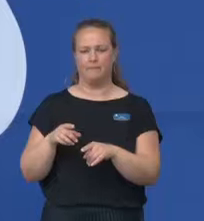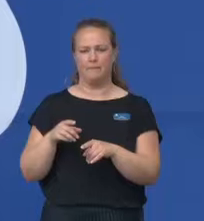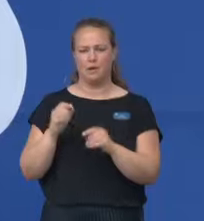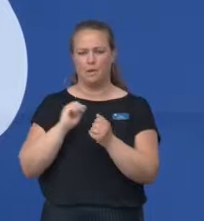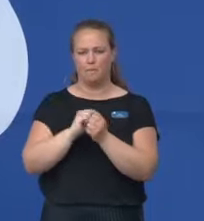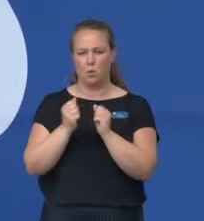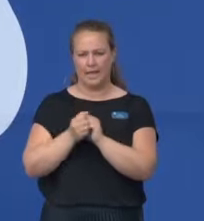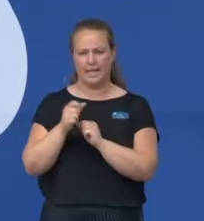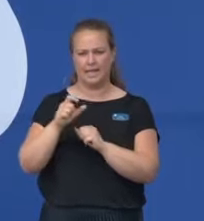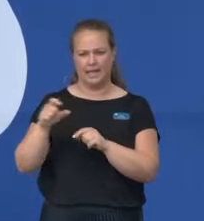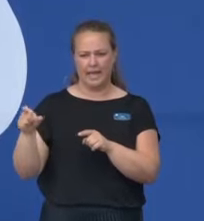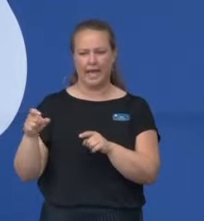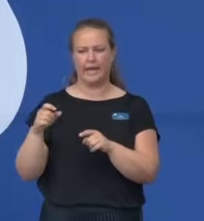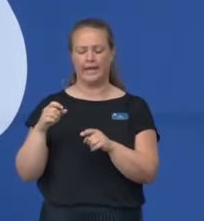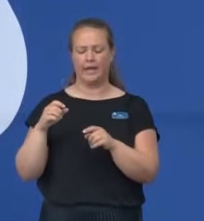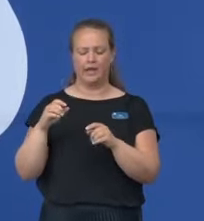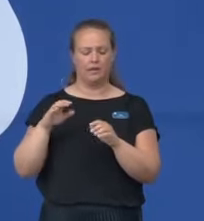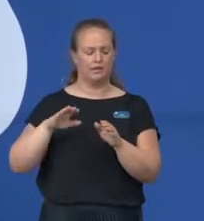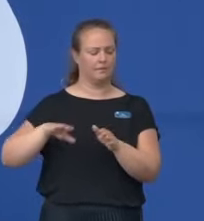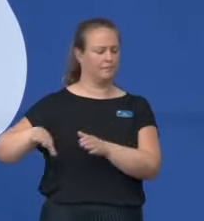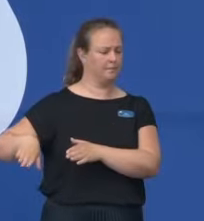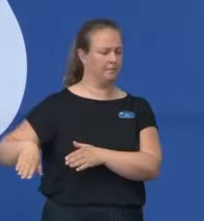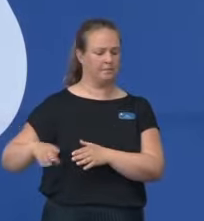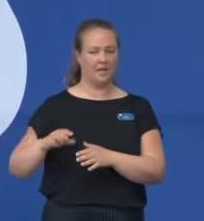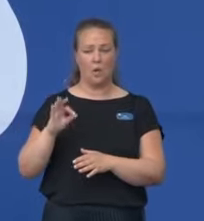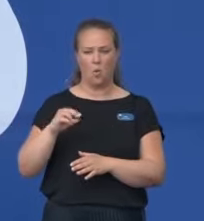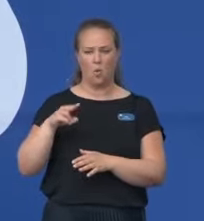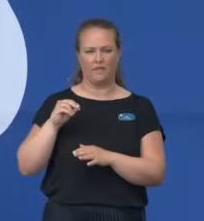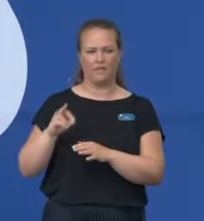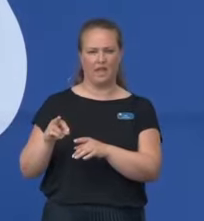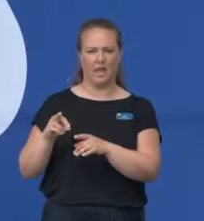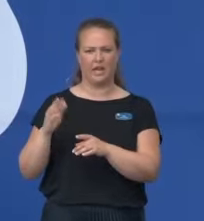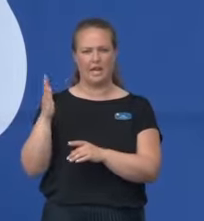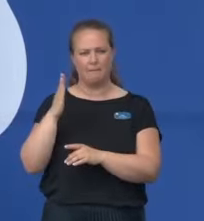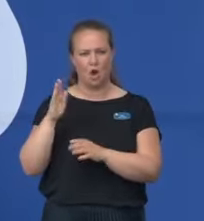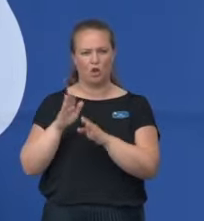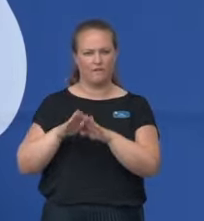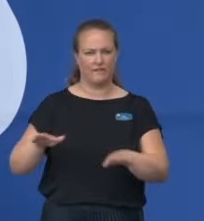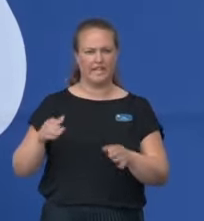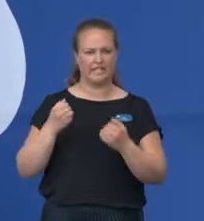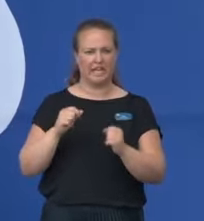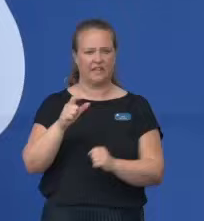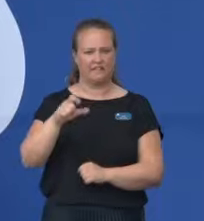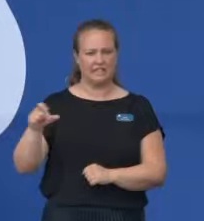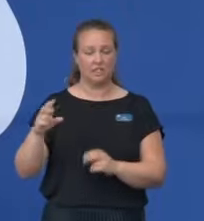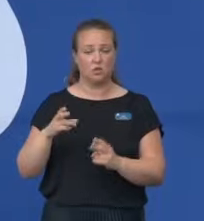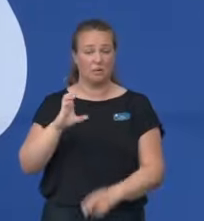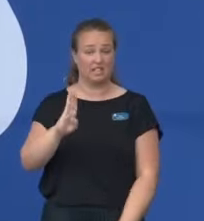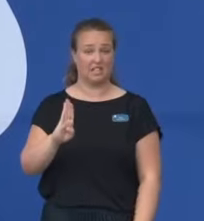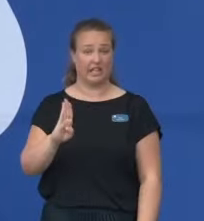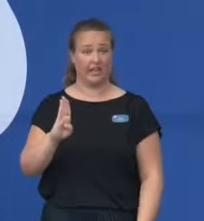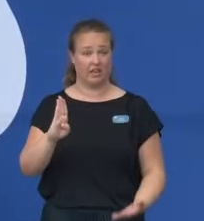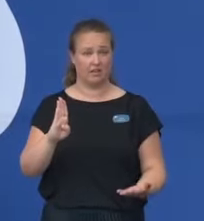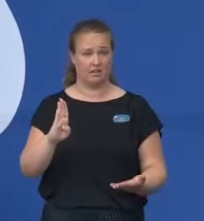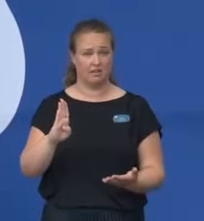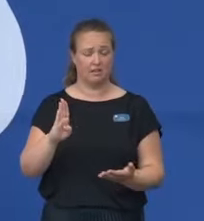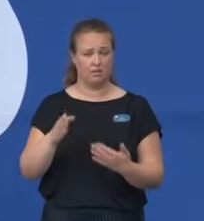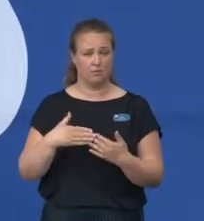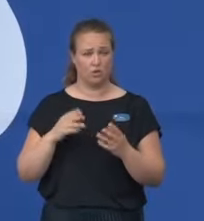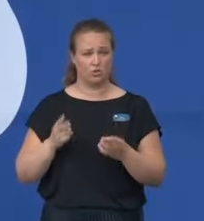ignorerar eller till och med hånar klimat- och fredsaktivister på det sättet som till exempel SD gör. Vi ser